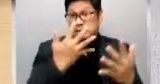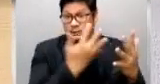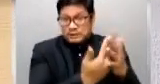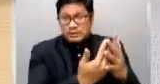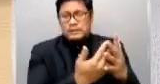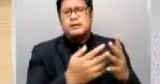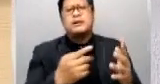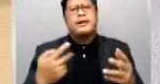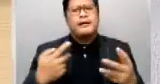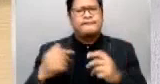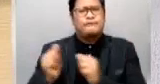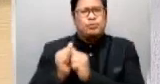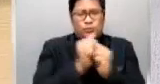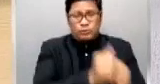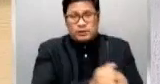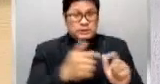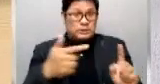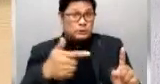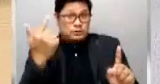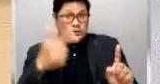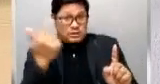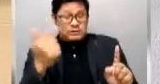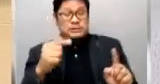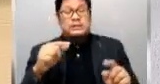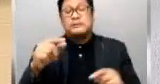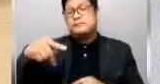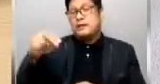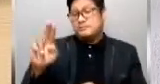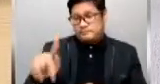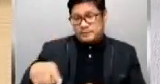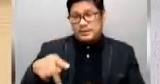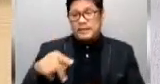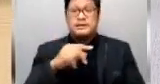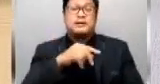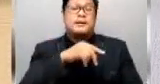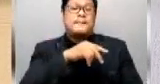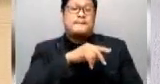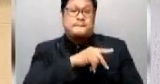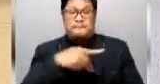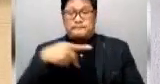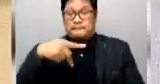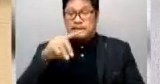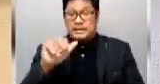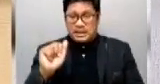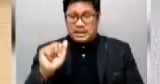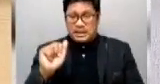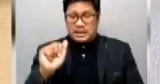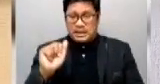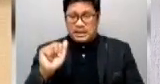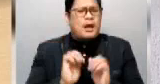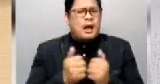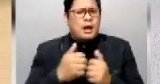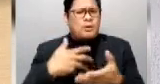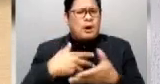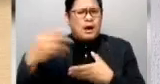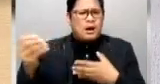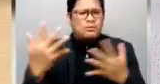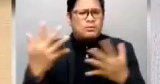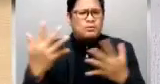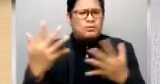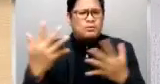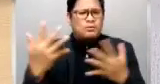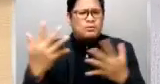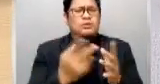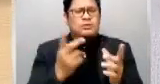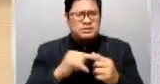madugong shootout ng PNP at PIDEA nitong Pebrero. Kasama sa inaalam ngayon kung paano siya nakalabas ng kulungan at nakalahok sa